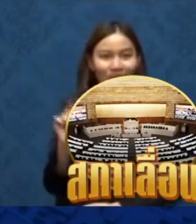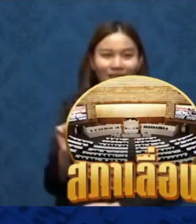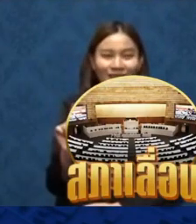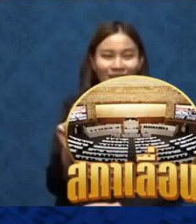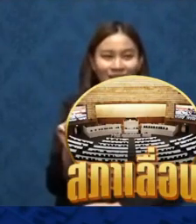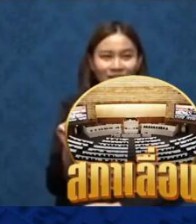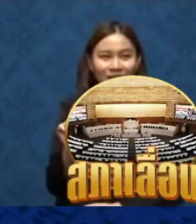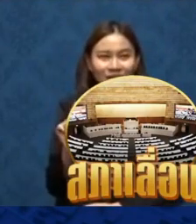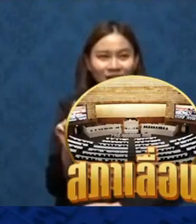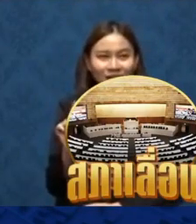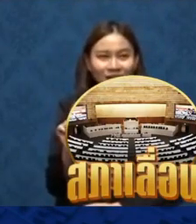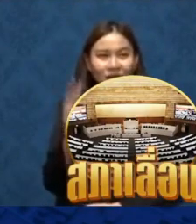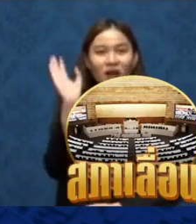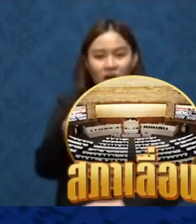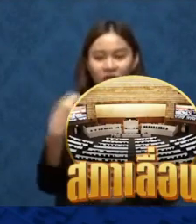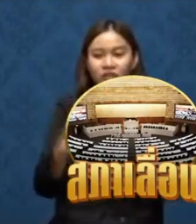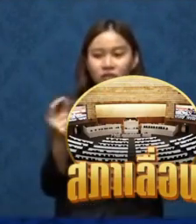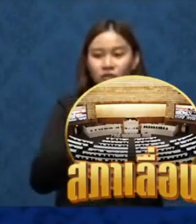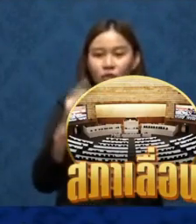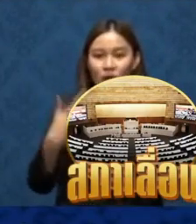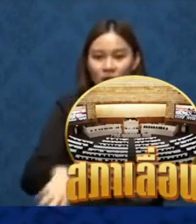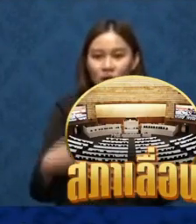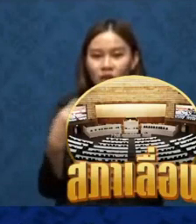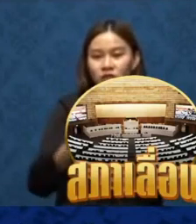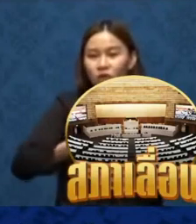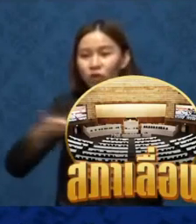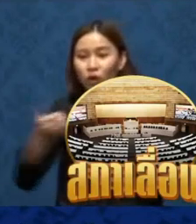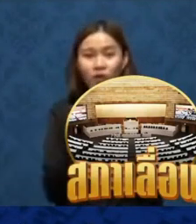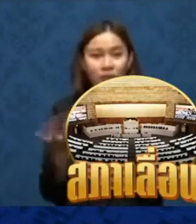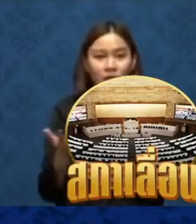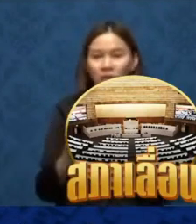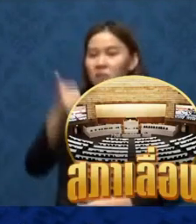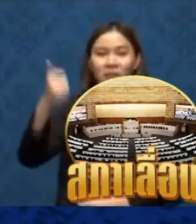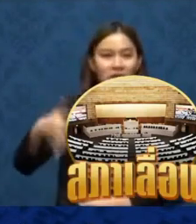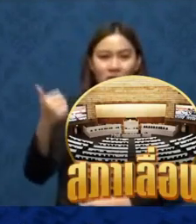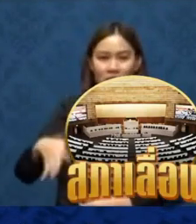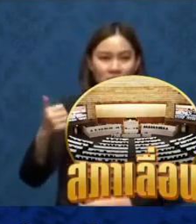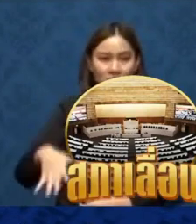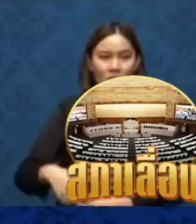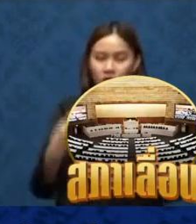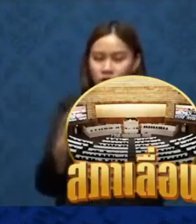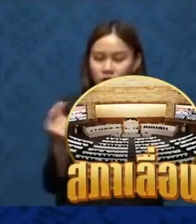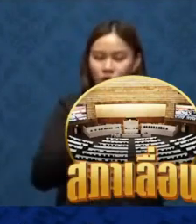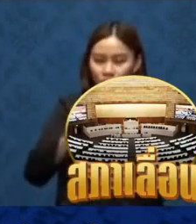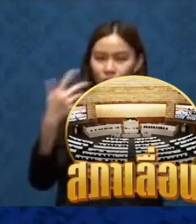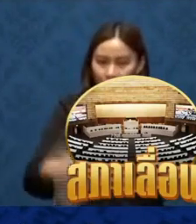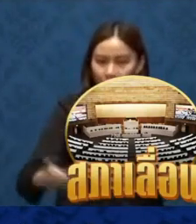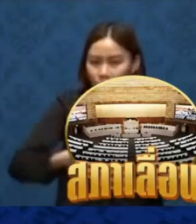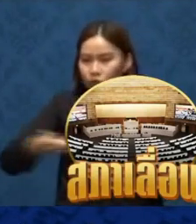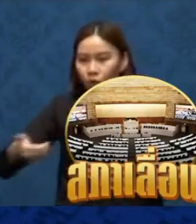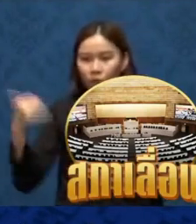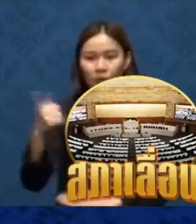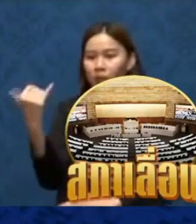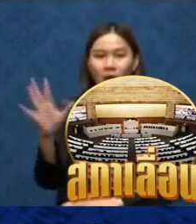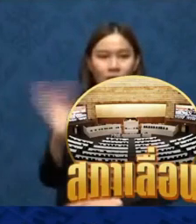เขาบอกเฮ้ยลงชื่อไปแล้วจะไปถอนชื่อออกยังไงไม่ได้นะท่านประธานลงชื่อมาแล้วอยู่นี่จะถอนออกว่าไม่มาไม่ได้นะ